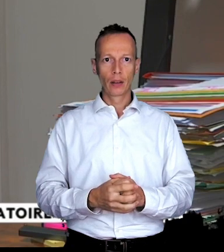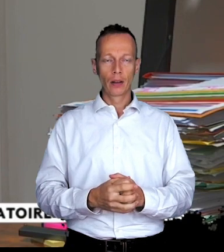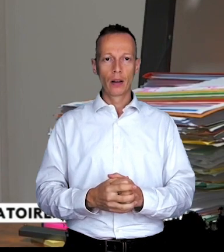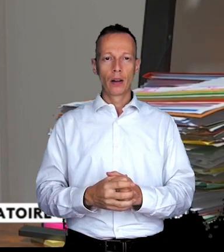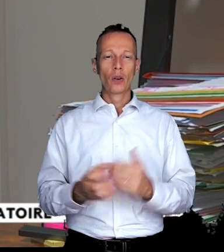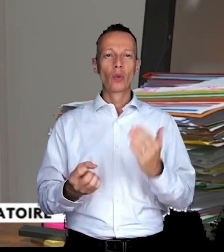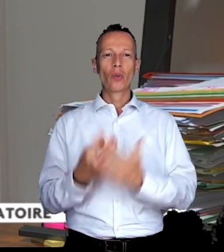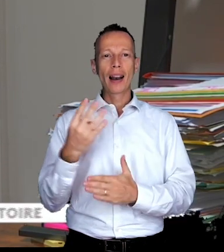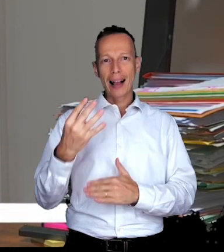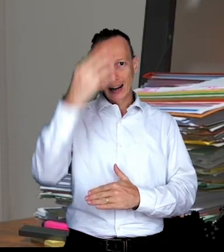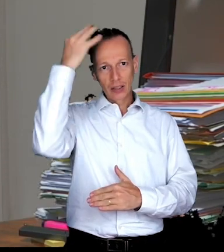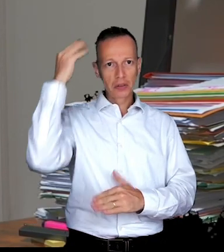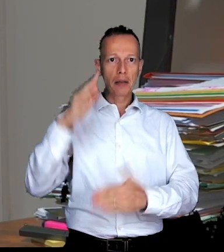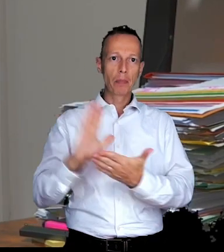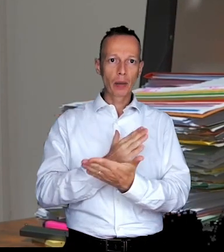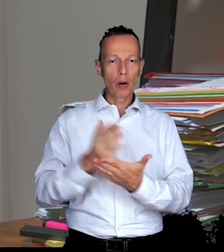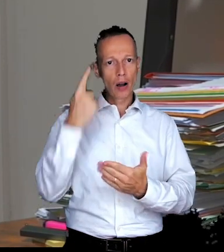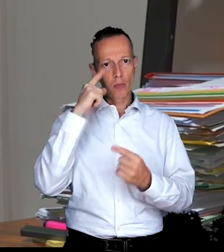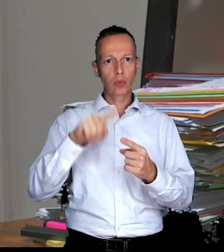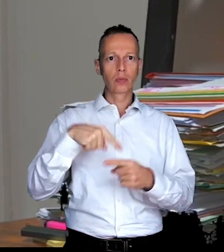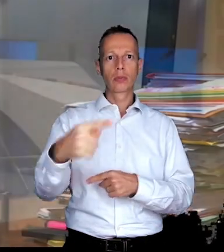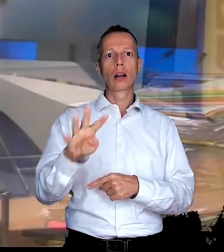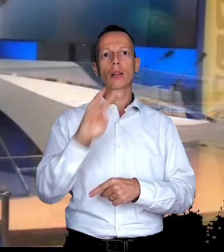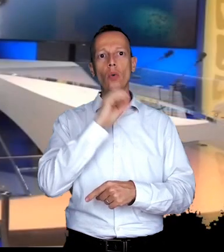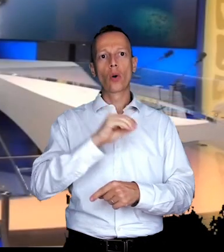juridique de ce recours, c'est déjà de clarifier cette question de compétence.